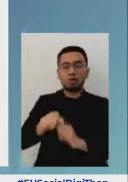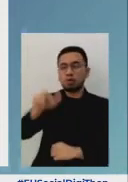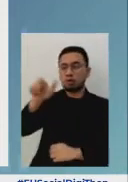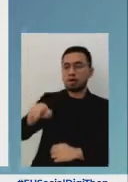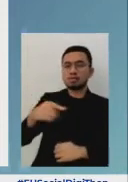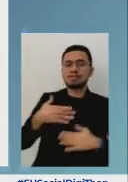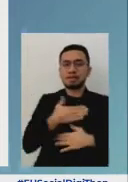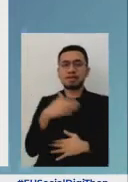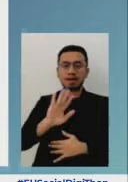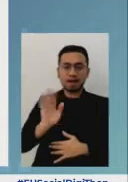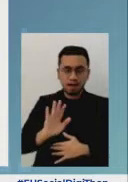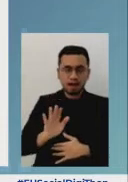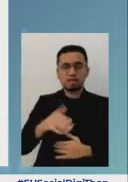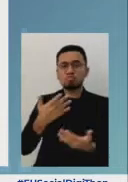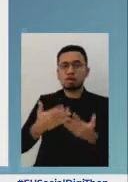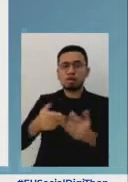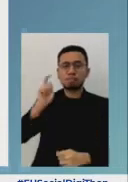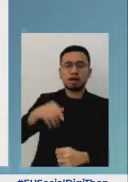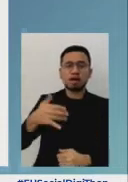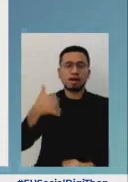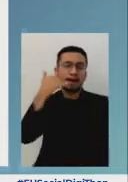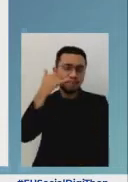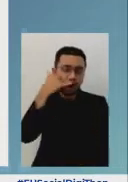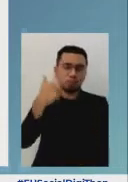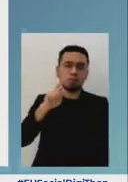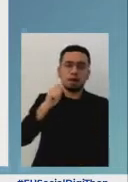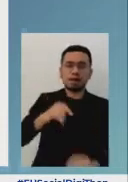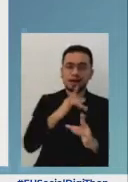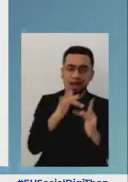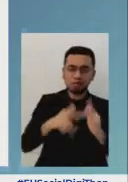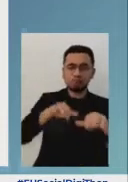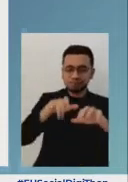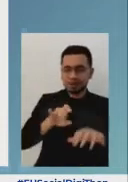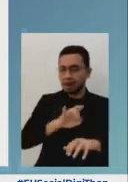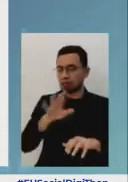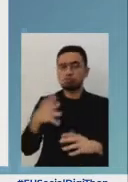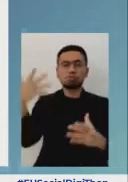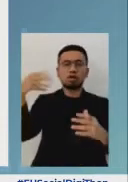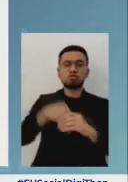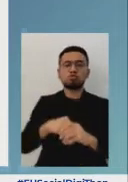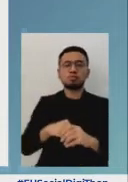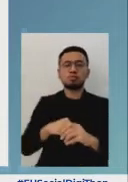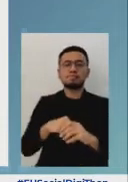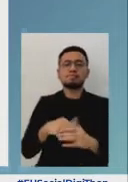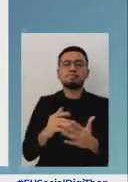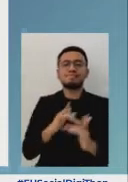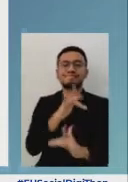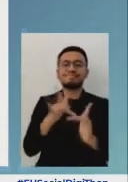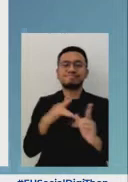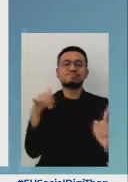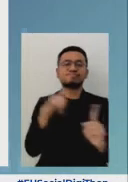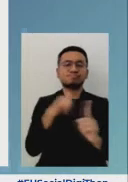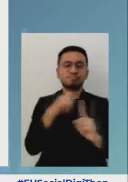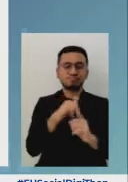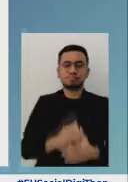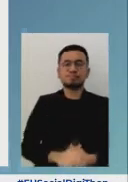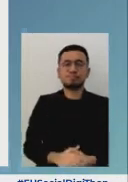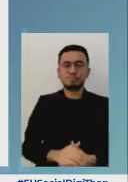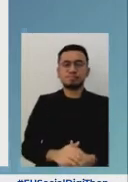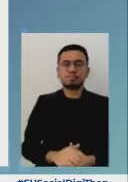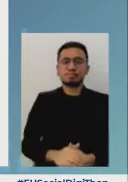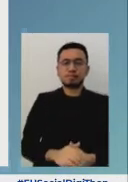apapun platformnya, itu adalah cyberbullying. Yuk kita lihat ya, apa nih dampak cyberbullying pada